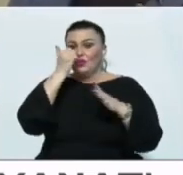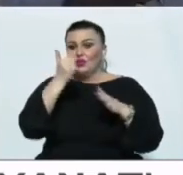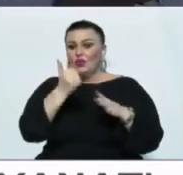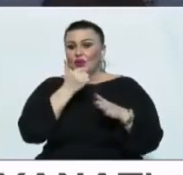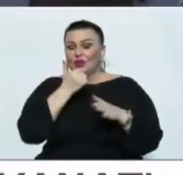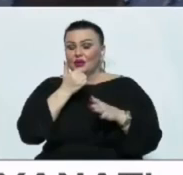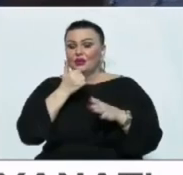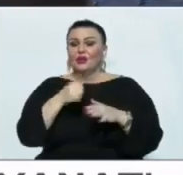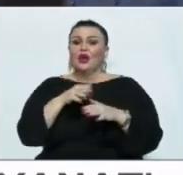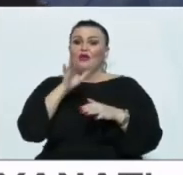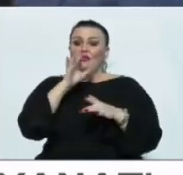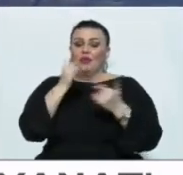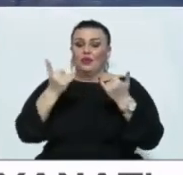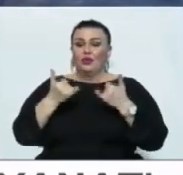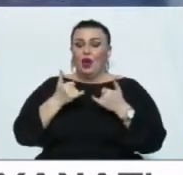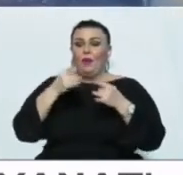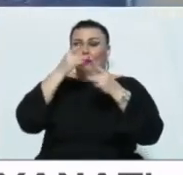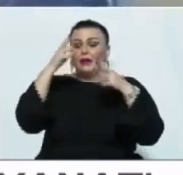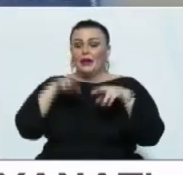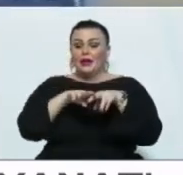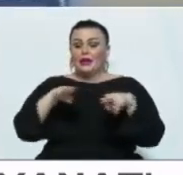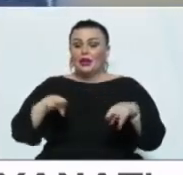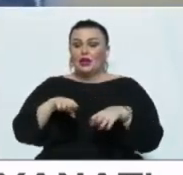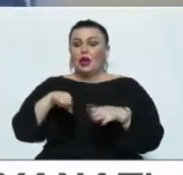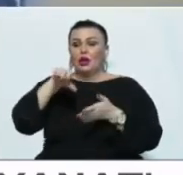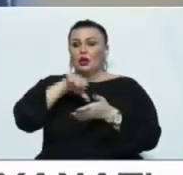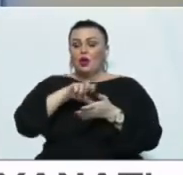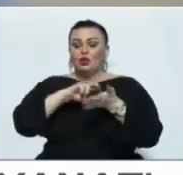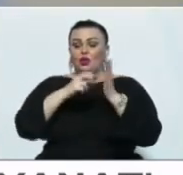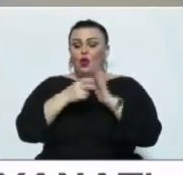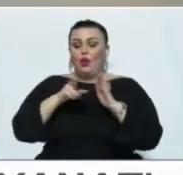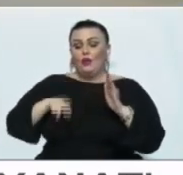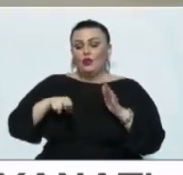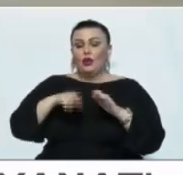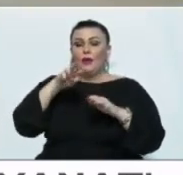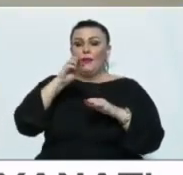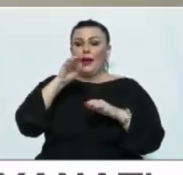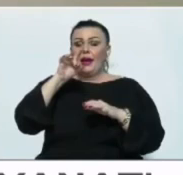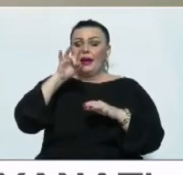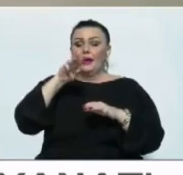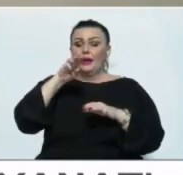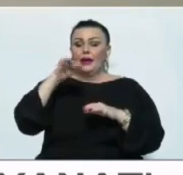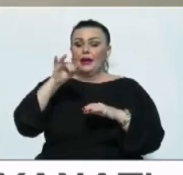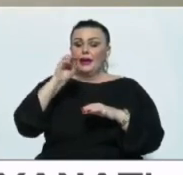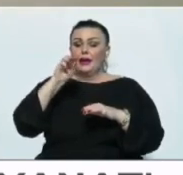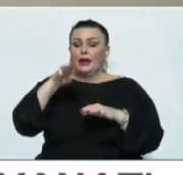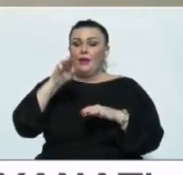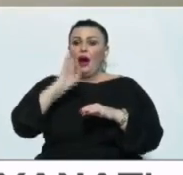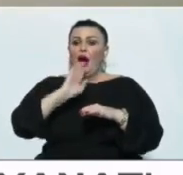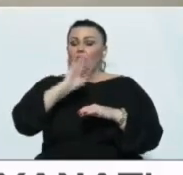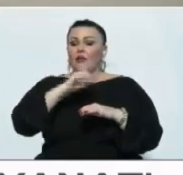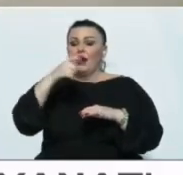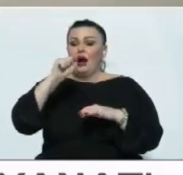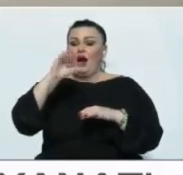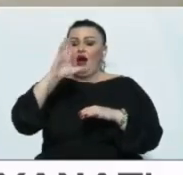edirəm. Qeyd edək ki, müsahibimiz Mədəniyyət Nazirliyinin şöbə müdürü Məryəm xanım Qafarzadə idi. Mövzumuz isə Ermənistanın 2020-ci ilin